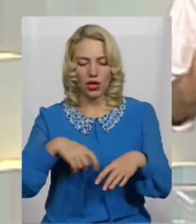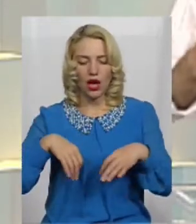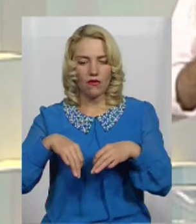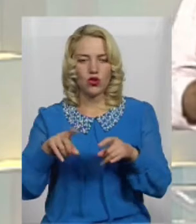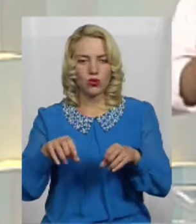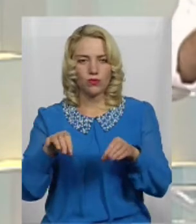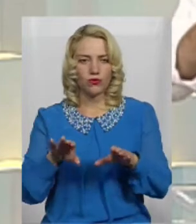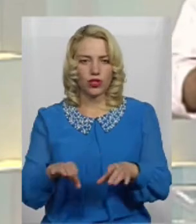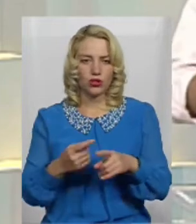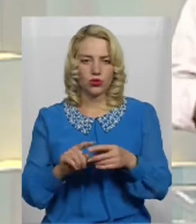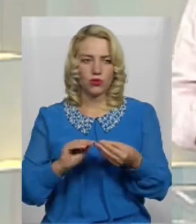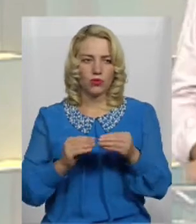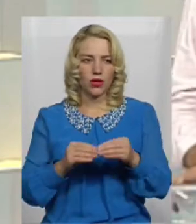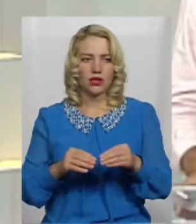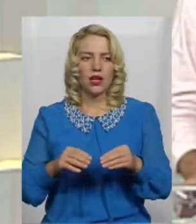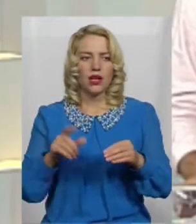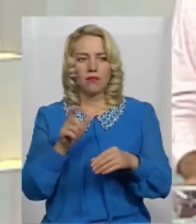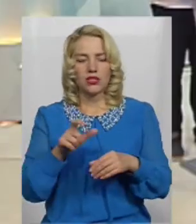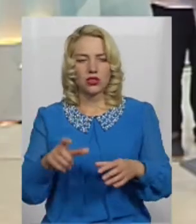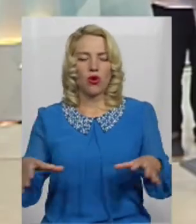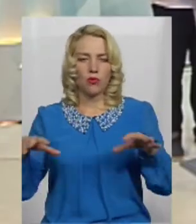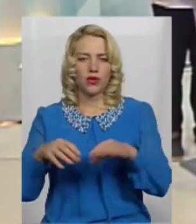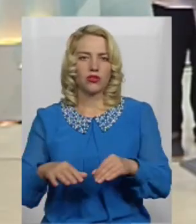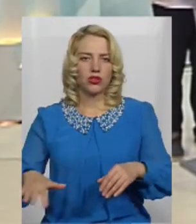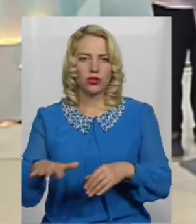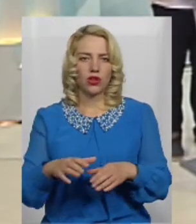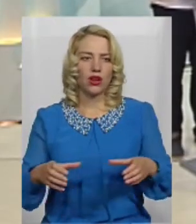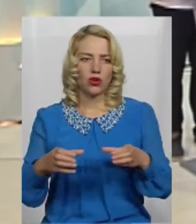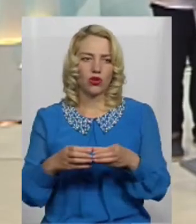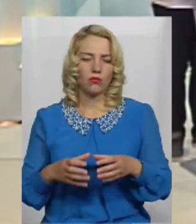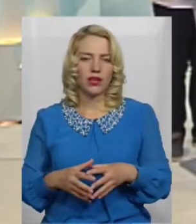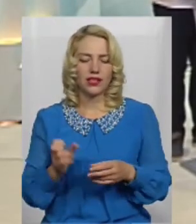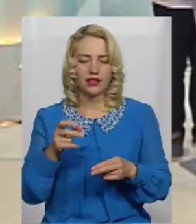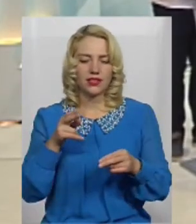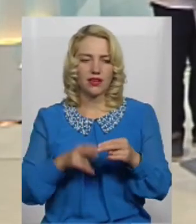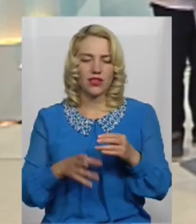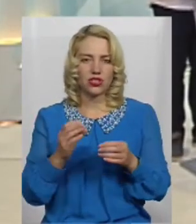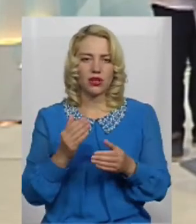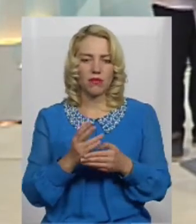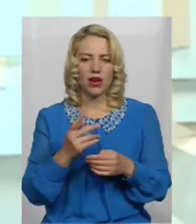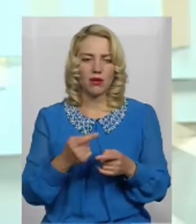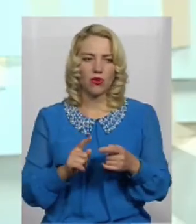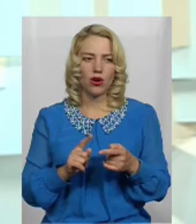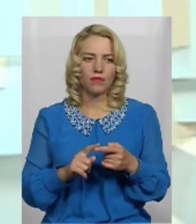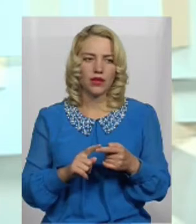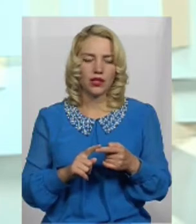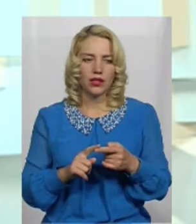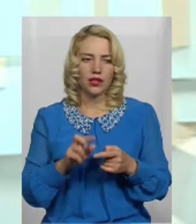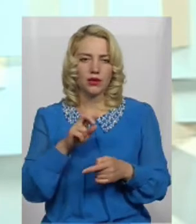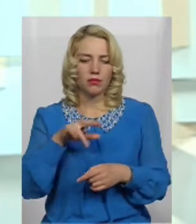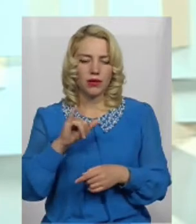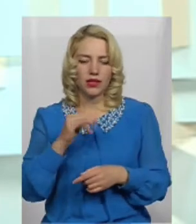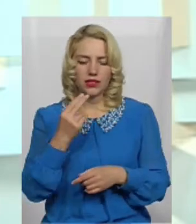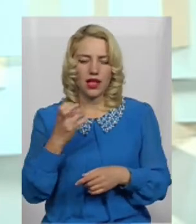проблему мешканців об'єднаної територіальної громади. І на завершення маємо ще одну порцію бліців, цього разу